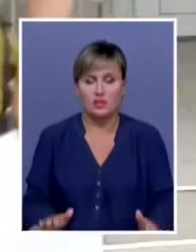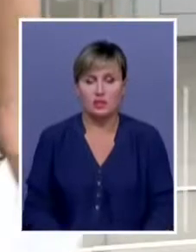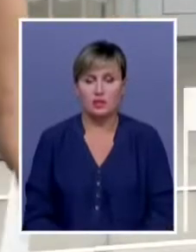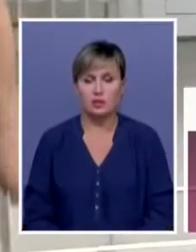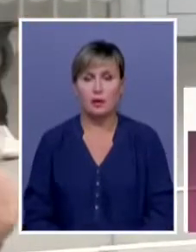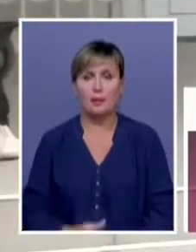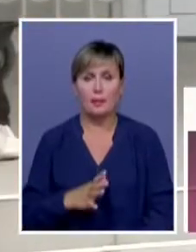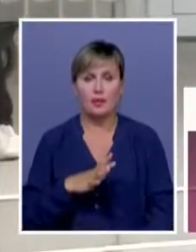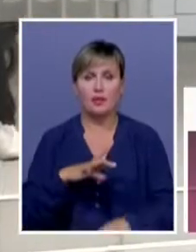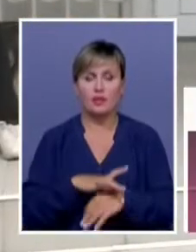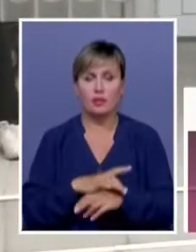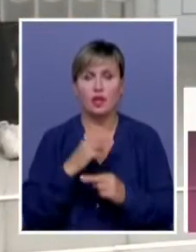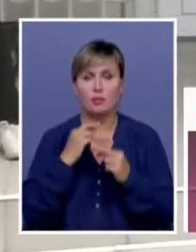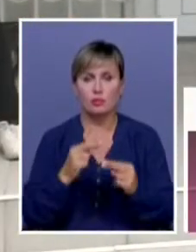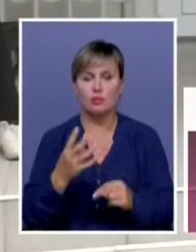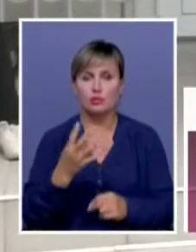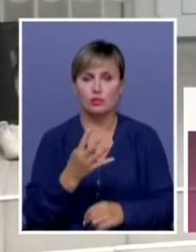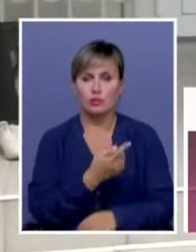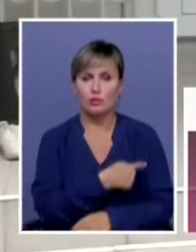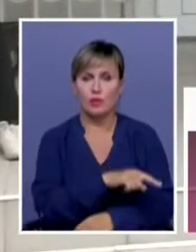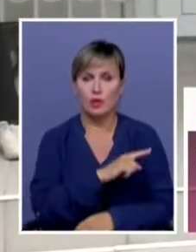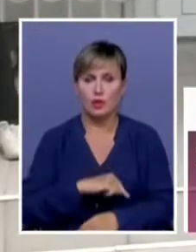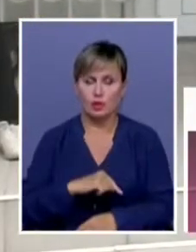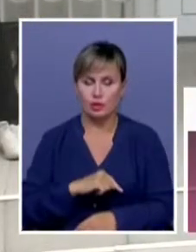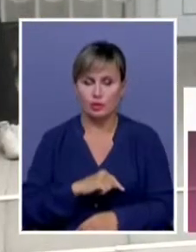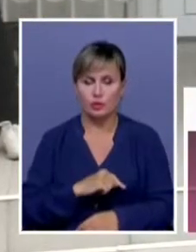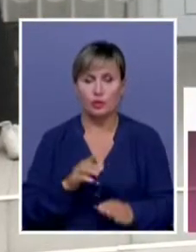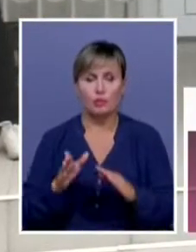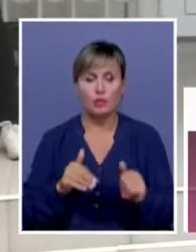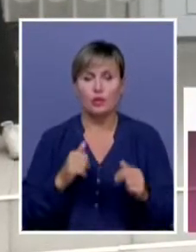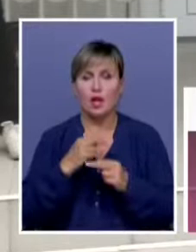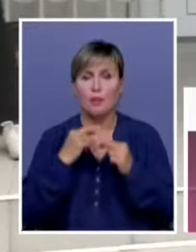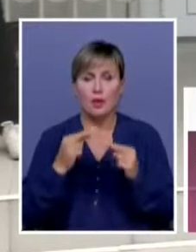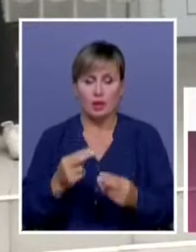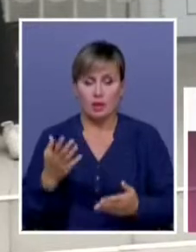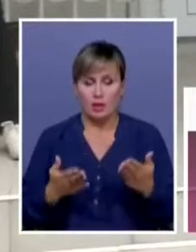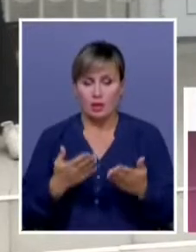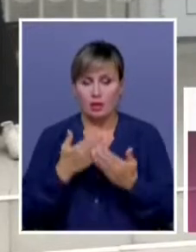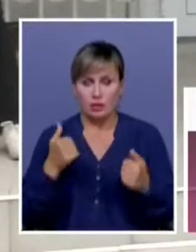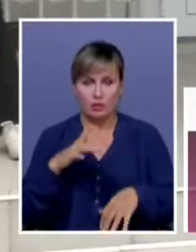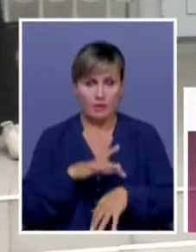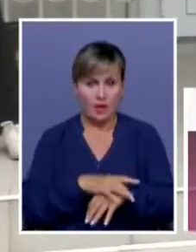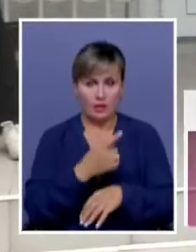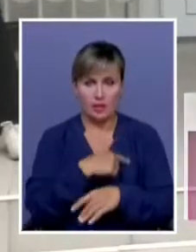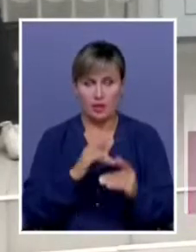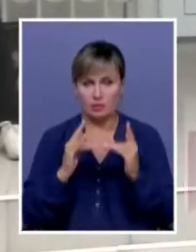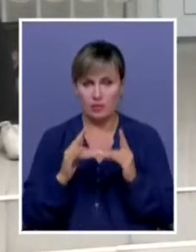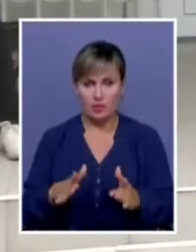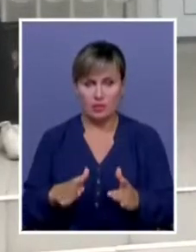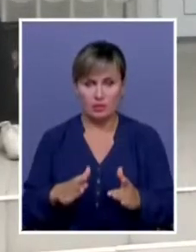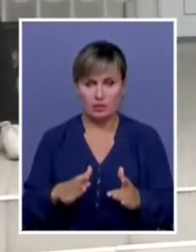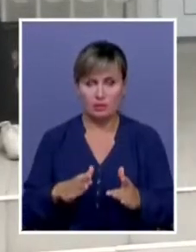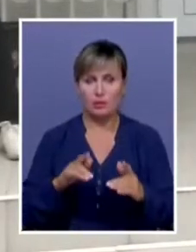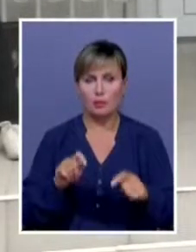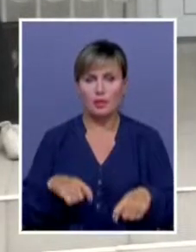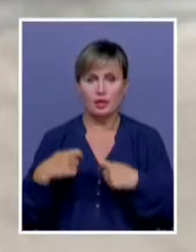факт обращения в 4-ю городскую клиническую больницу. После обращения, если нет факта госпитализации, актив